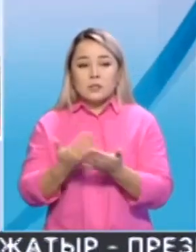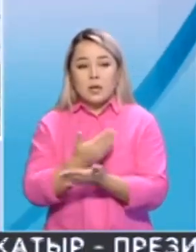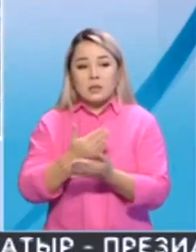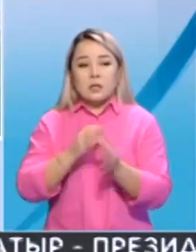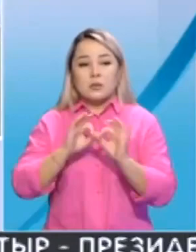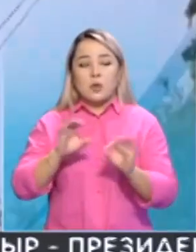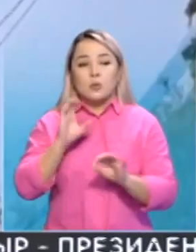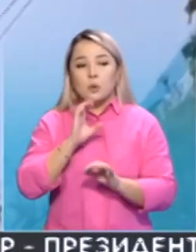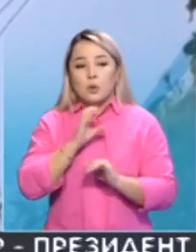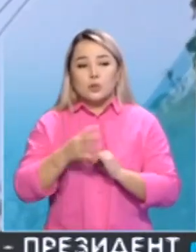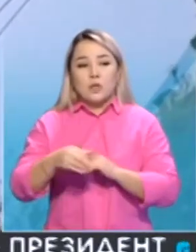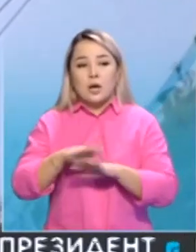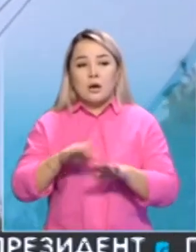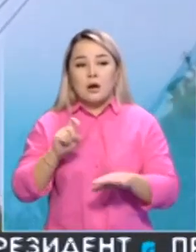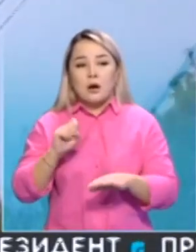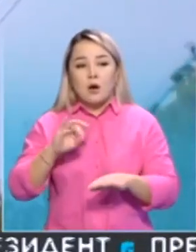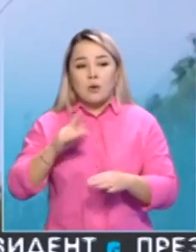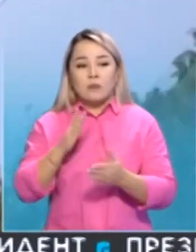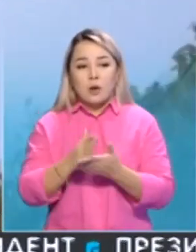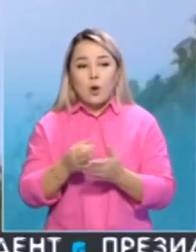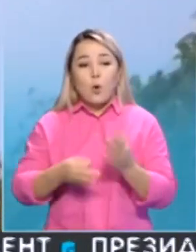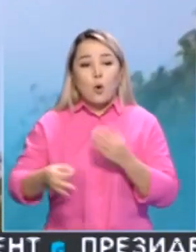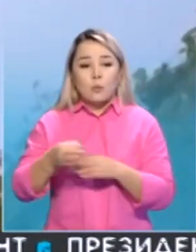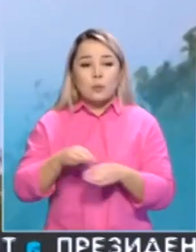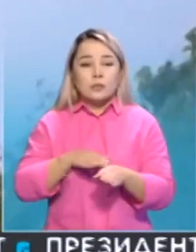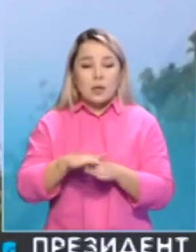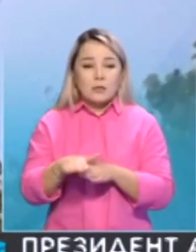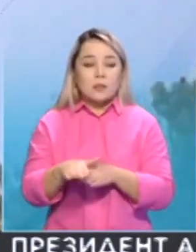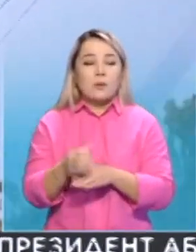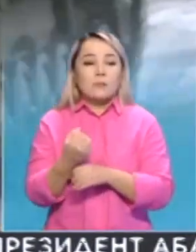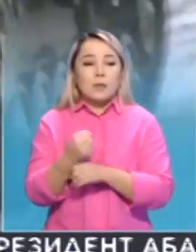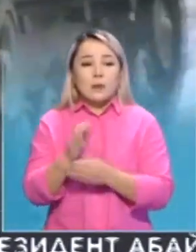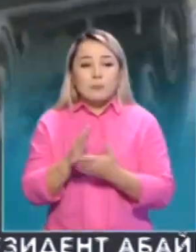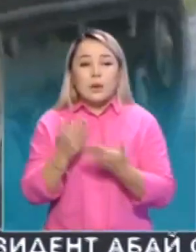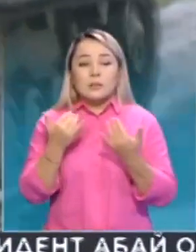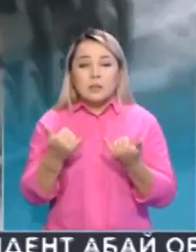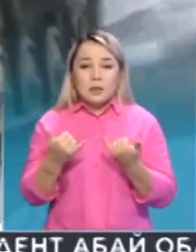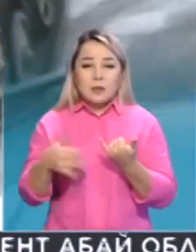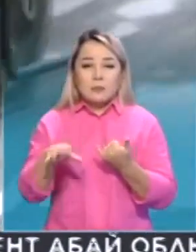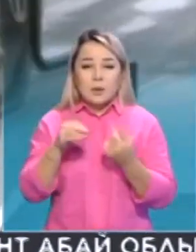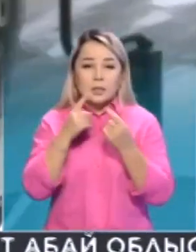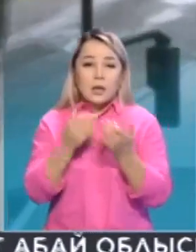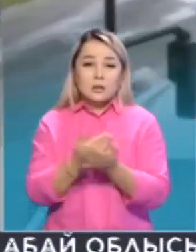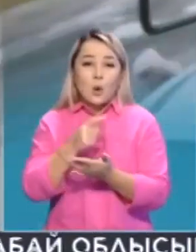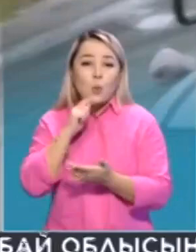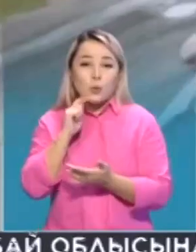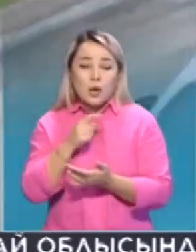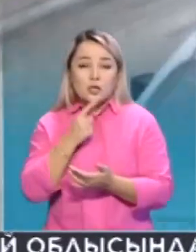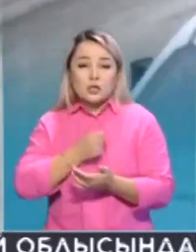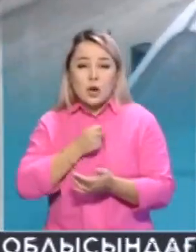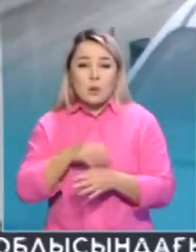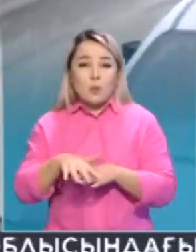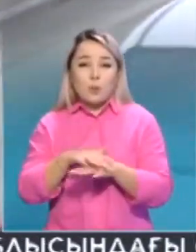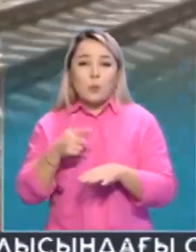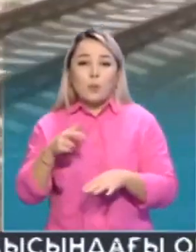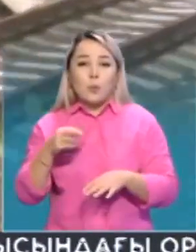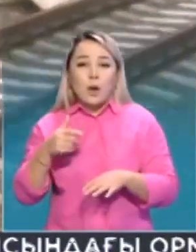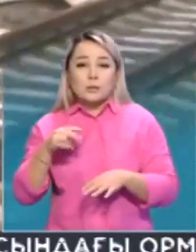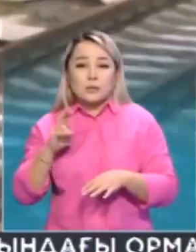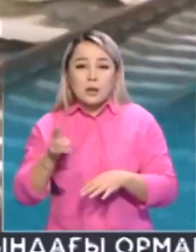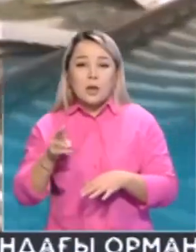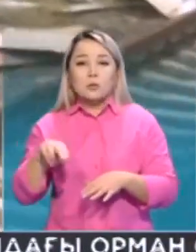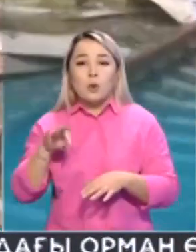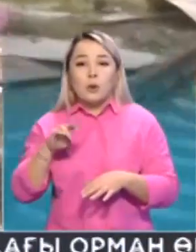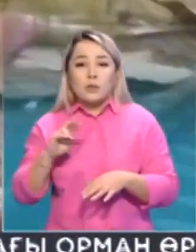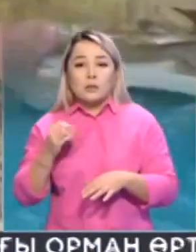қарағанда солтүстік шығыстағы Харьков облысы толықтай азат етілген. Ал Рейтер агенттігінің хабарлауынша, Украина жауынгерлері енді Луганск